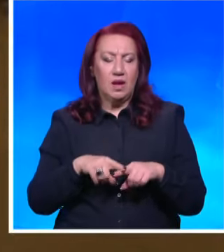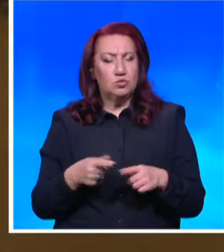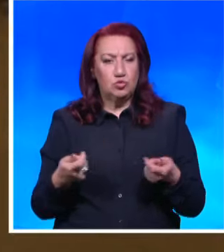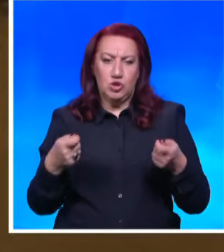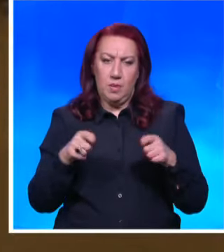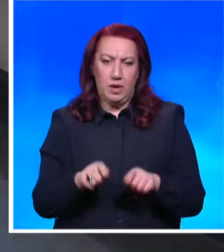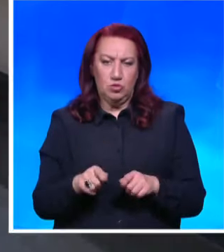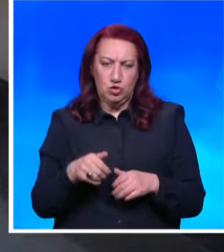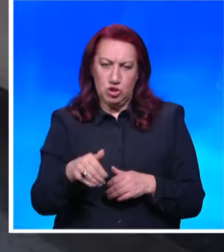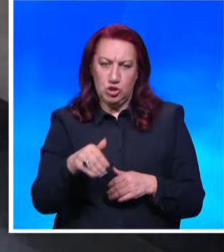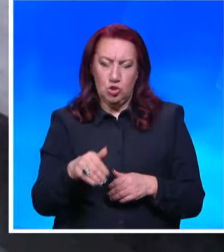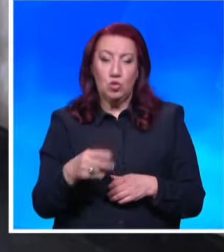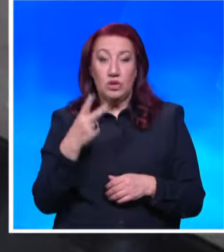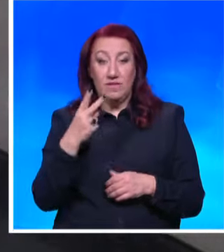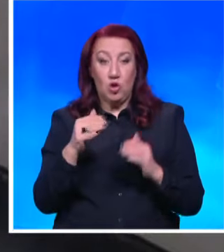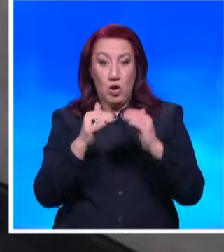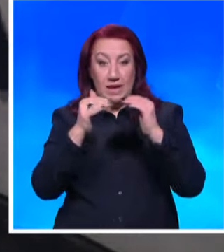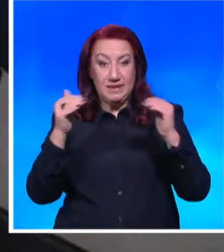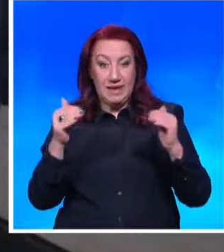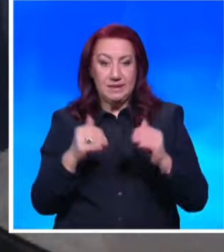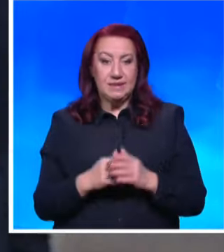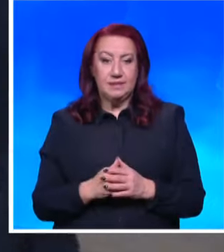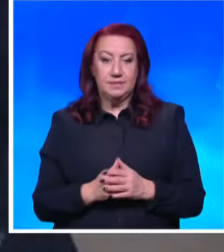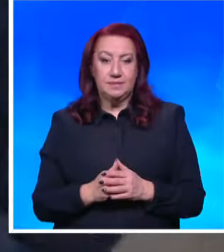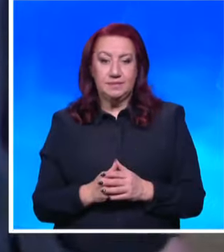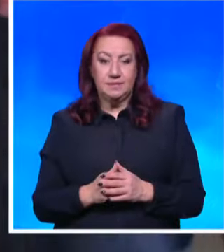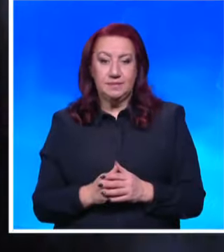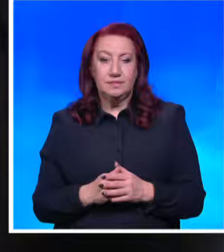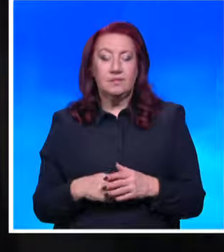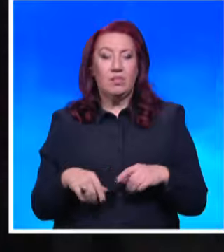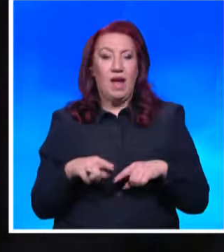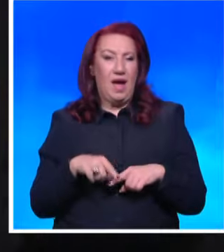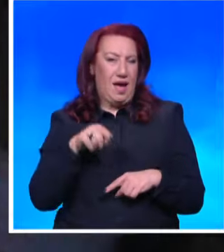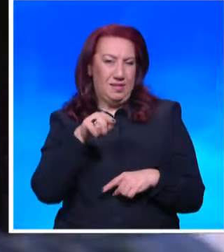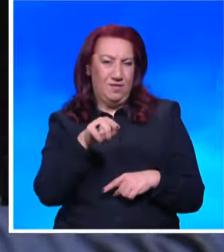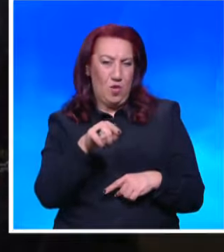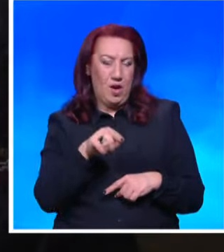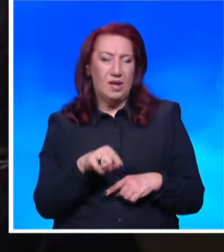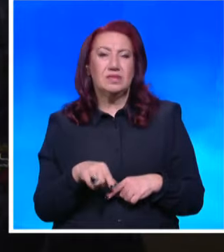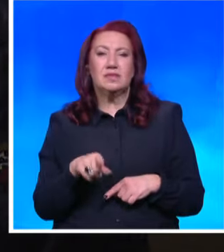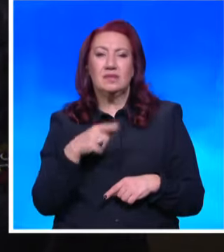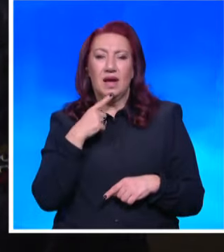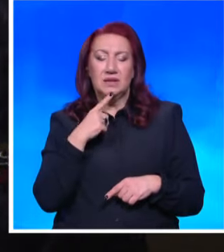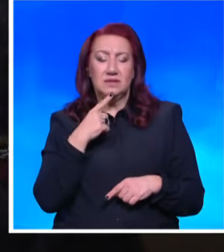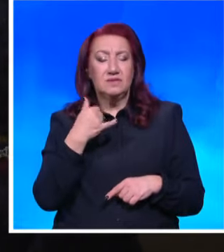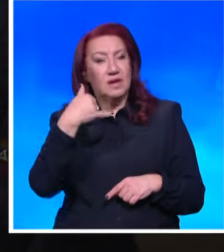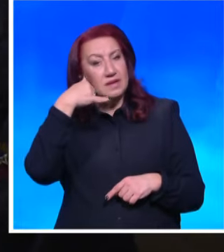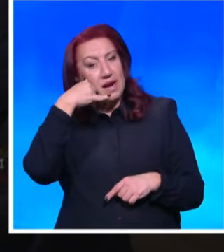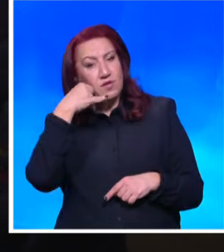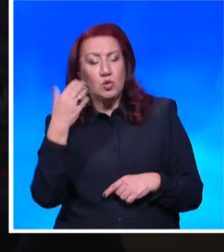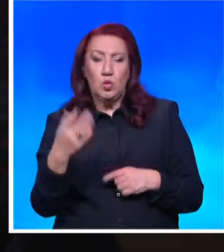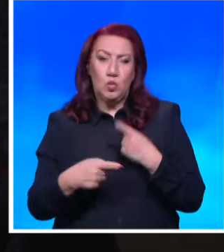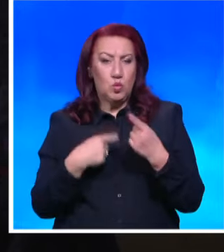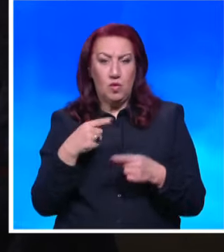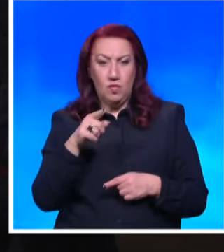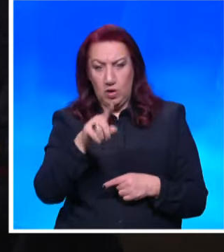инстанция. Адвокатът на подсъдимия твърди, че се е чувал по телефона с предполагаемата шофьорка. Само сме се чували по